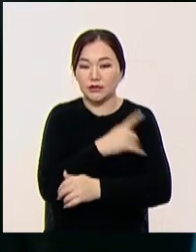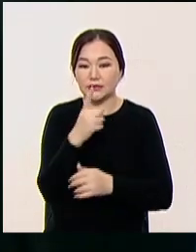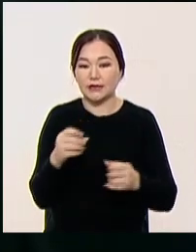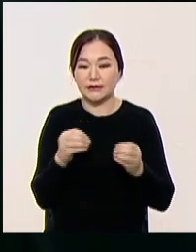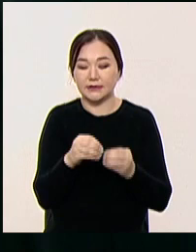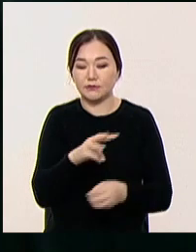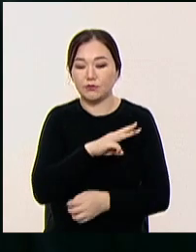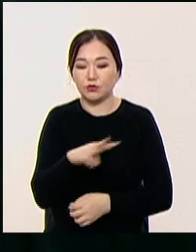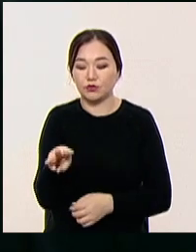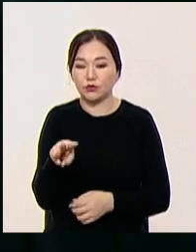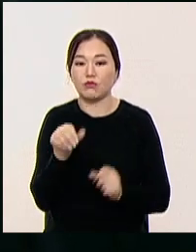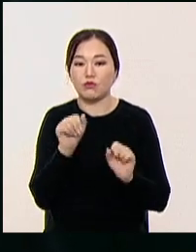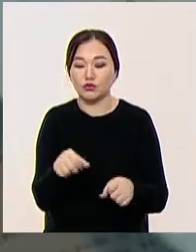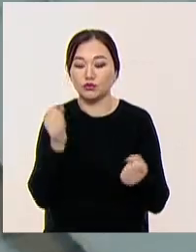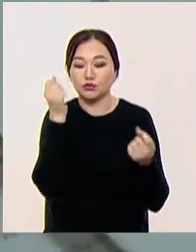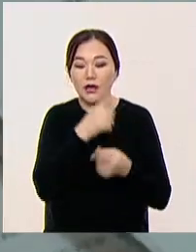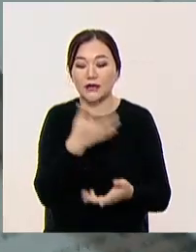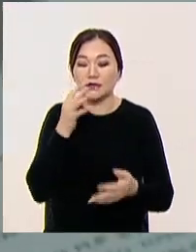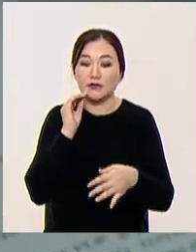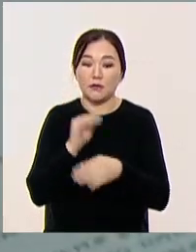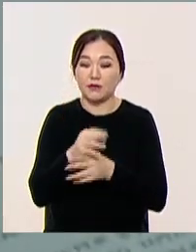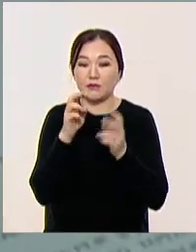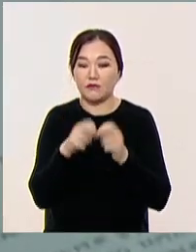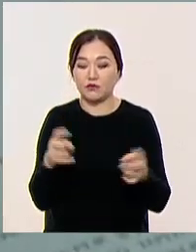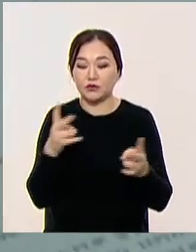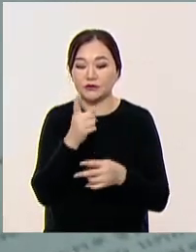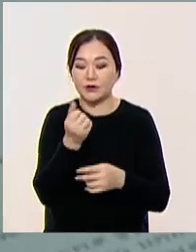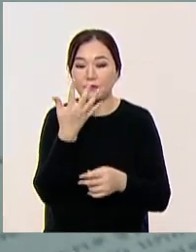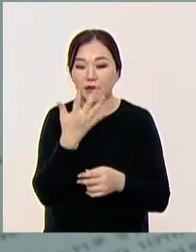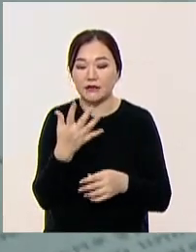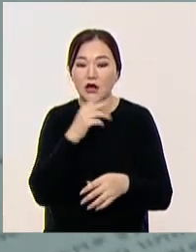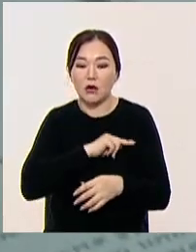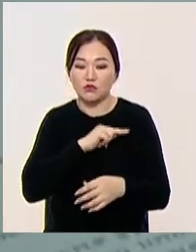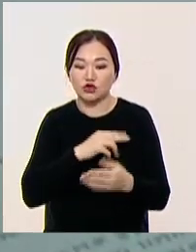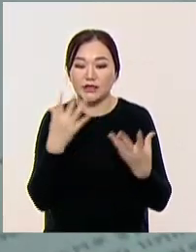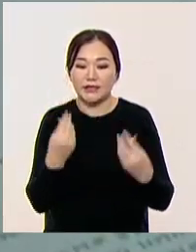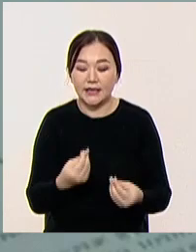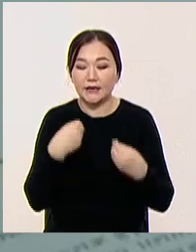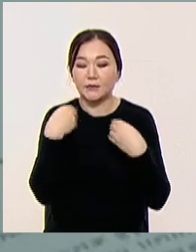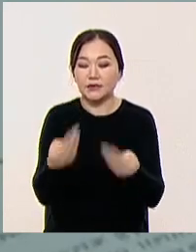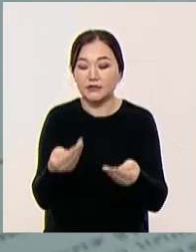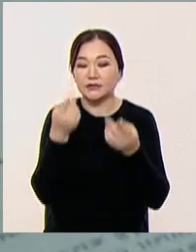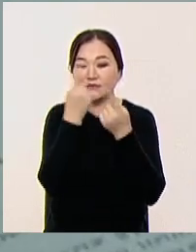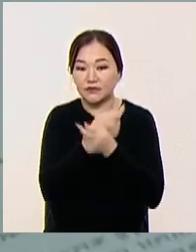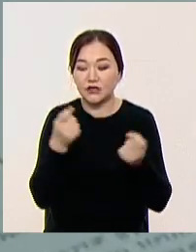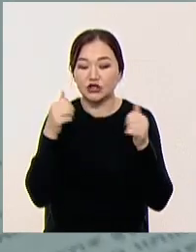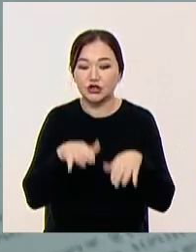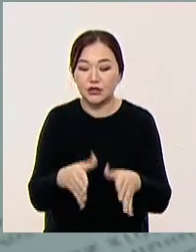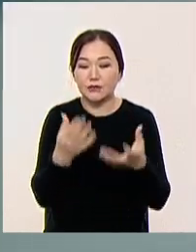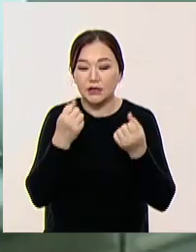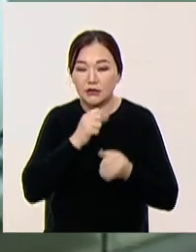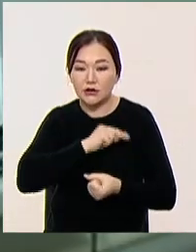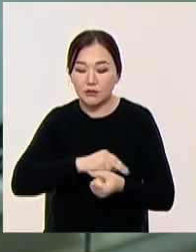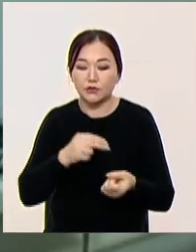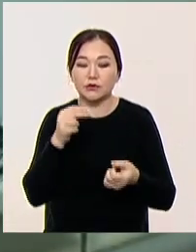10 минут. А в случае, если потребуется дополнительная проверка, за 5 рабочих дней. После предоставления сведений решение о принятии на